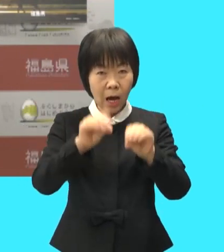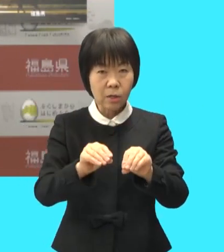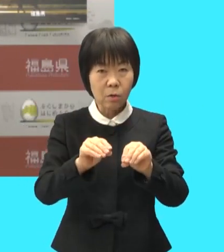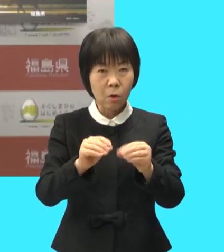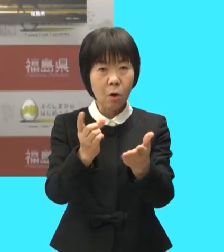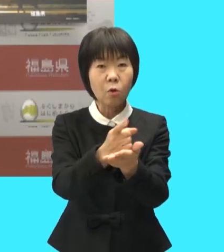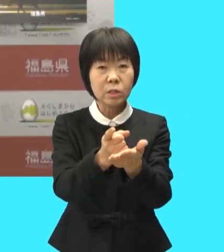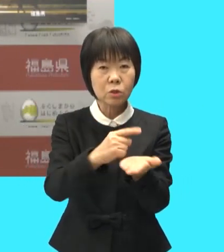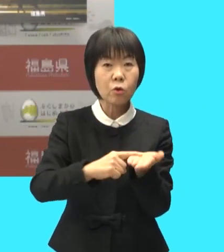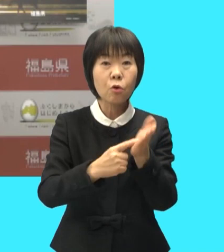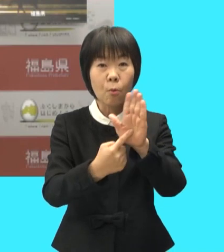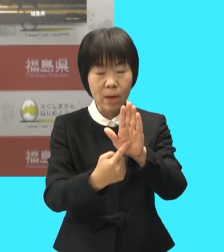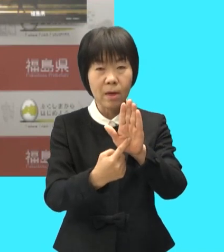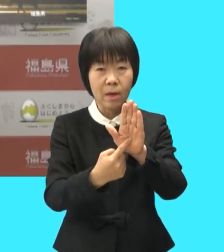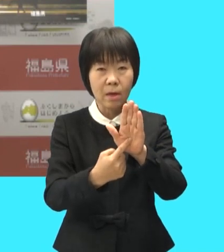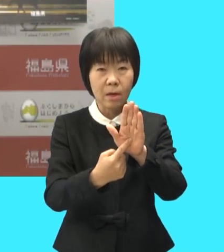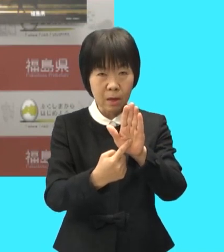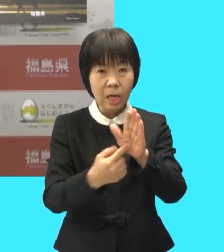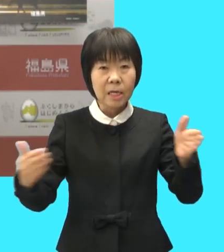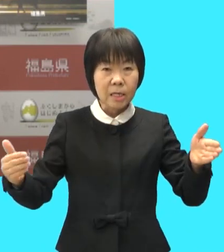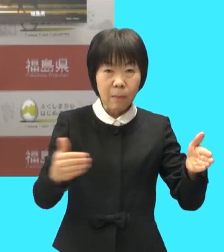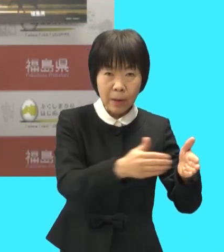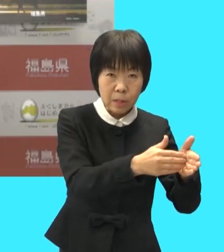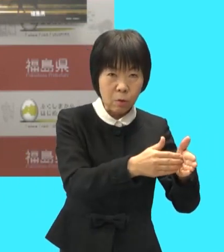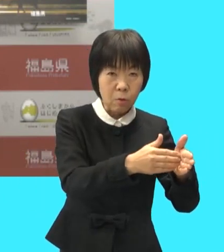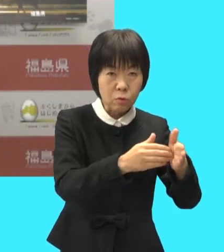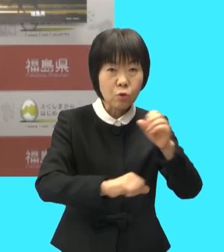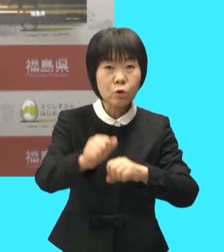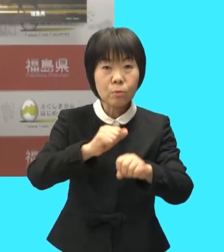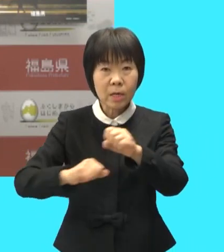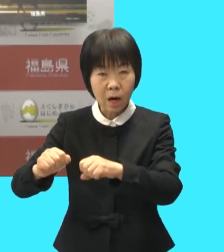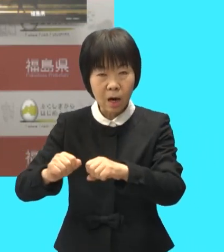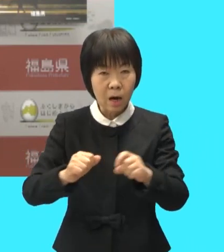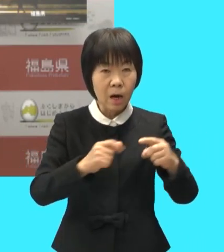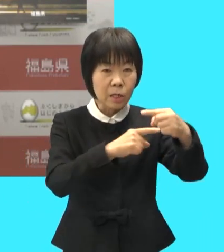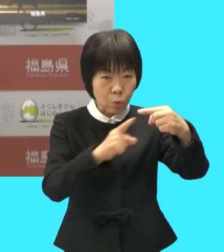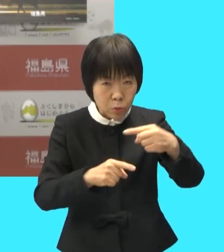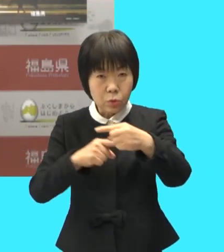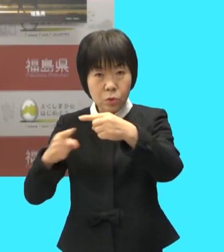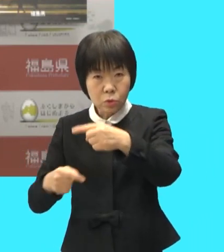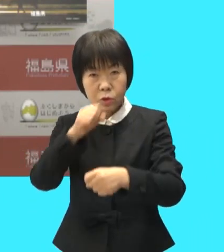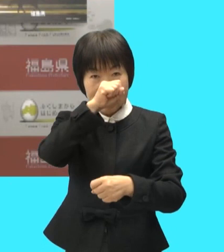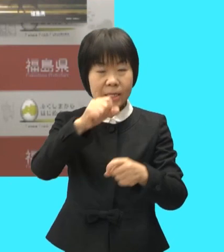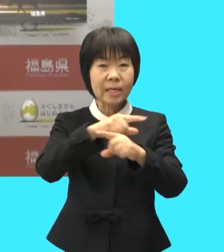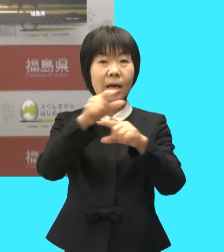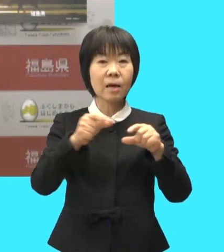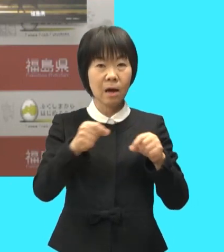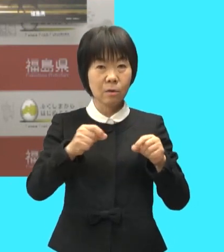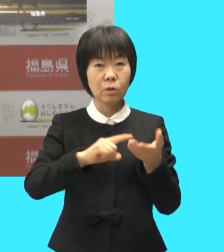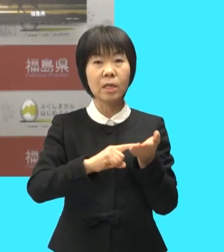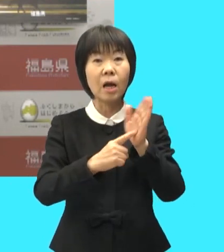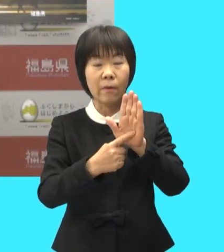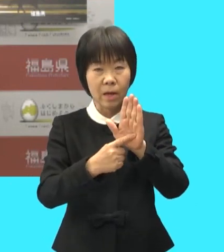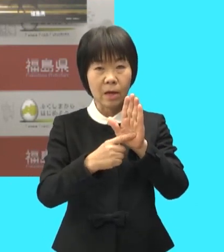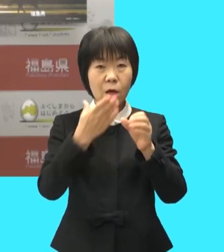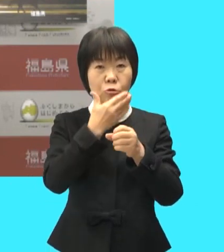方針の表明など、これまでの取り組みが一つ一つ成果となって現れ、福